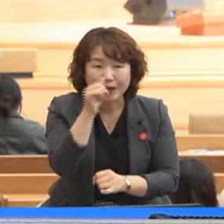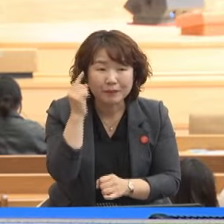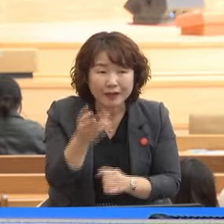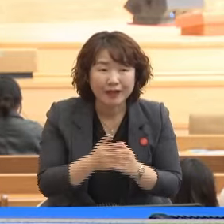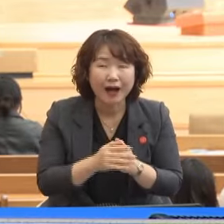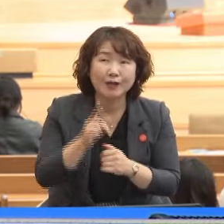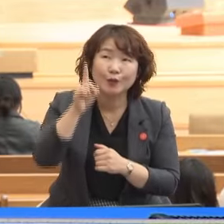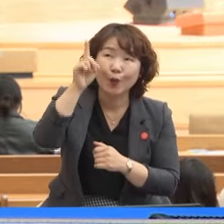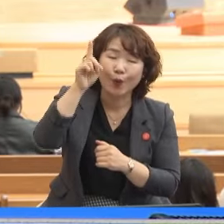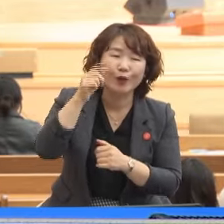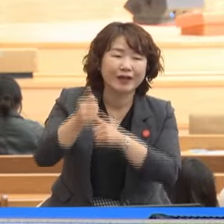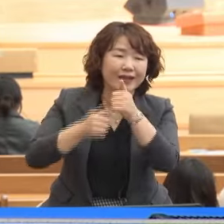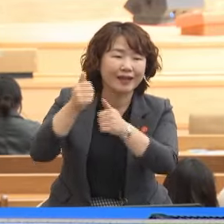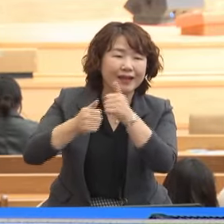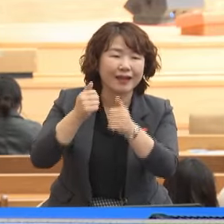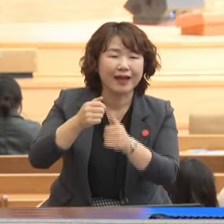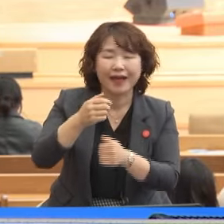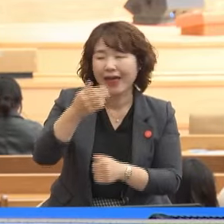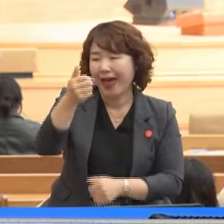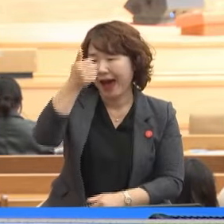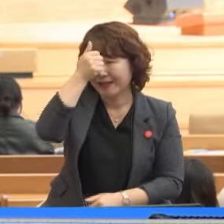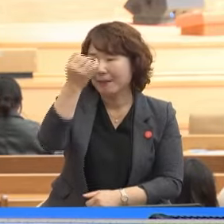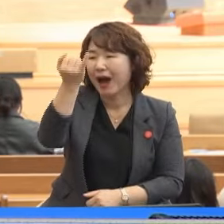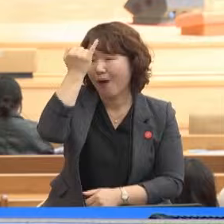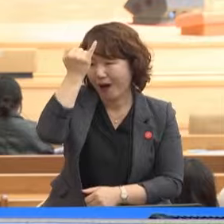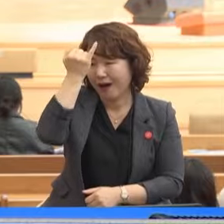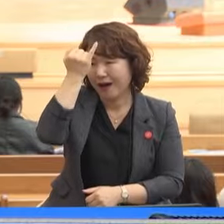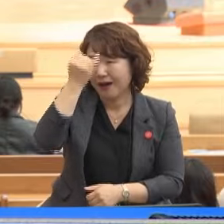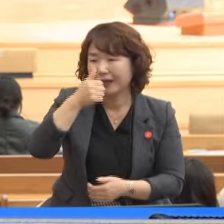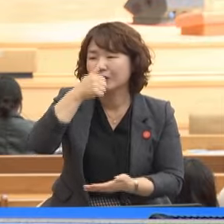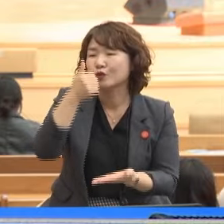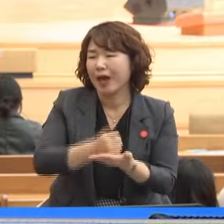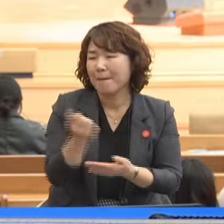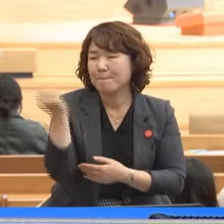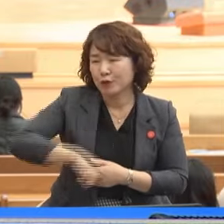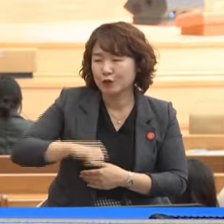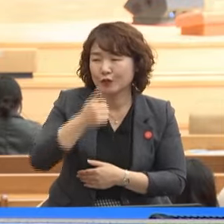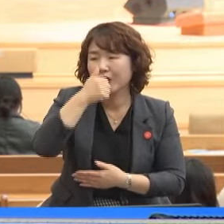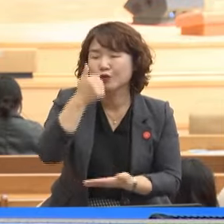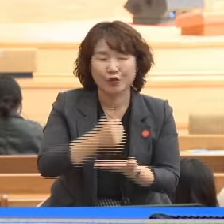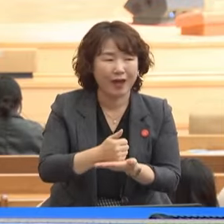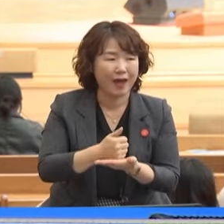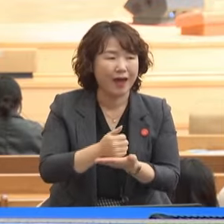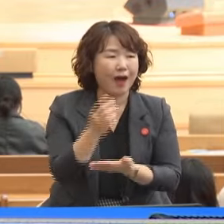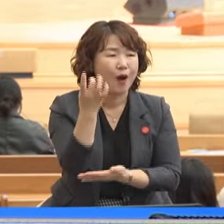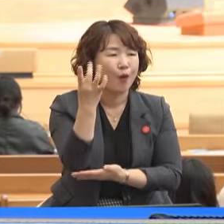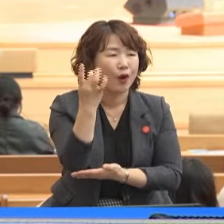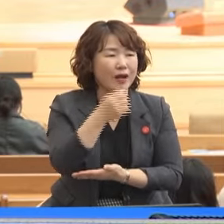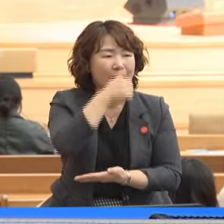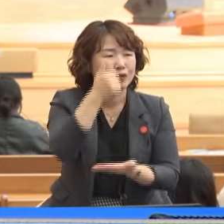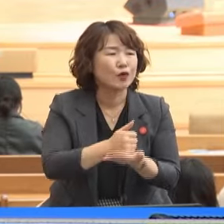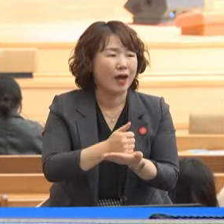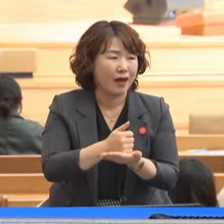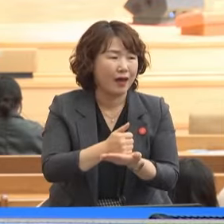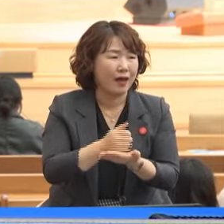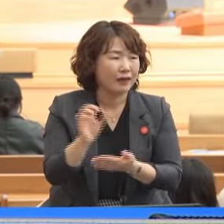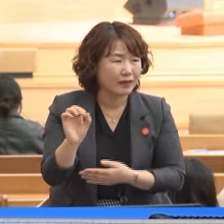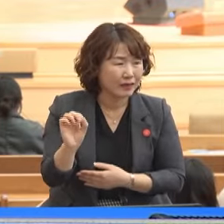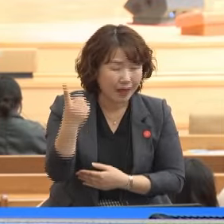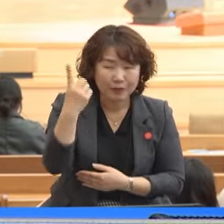에덴 동산, 그 불순종의 죄, 원죄, 죄로 소급되어